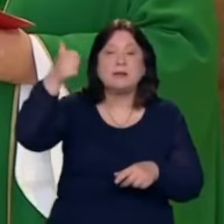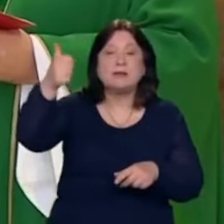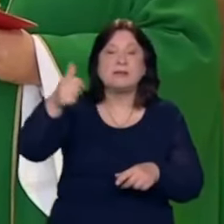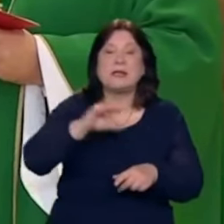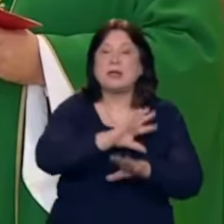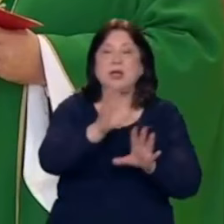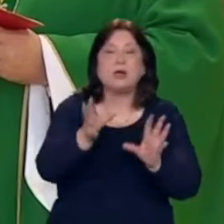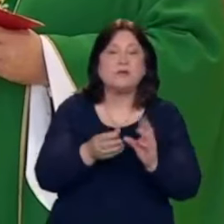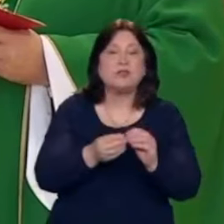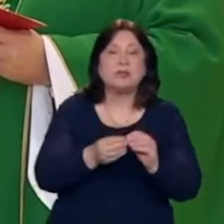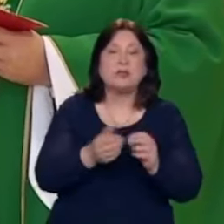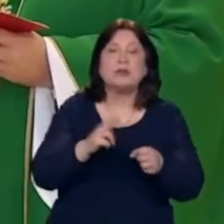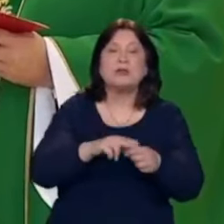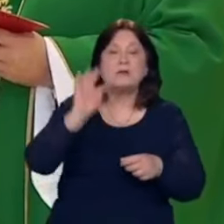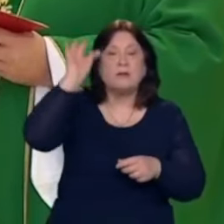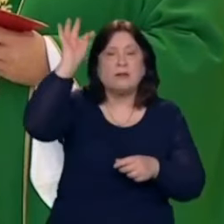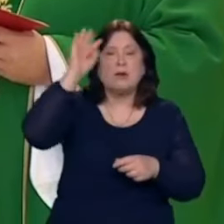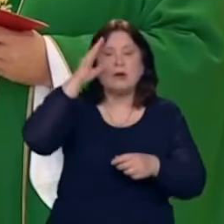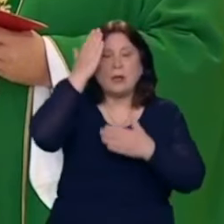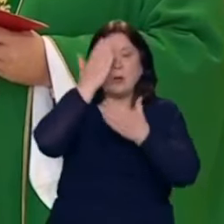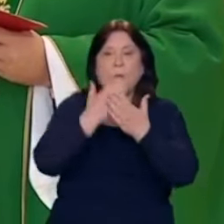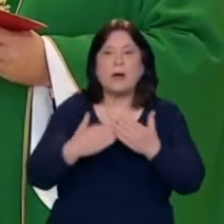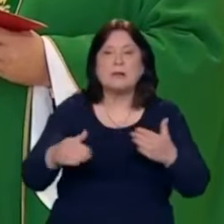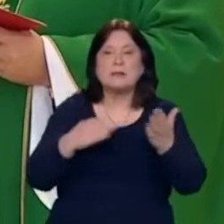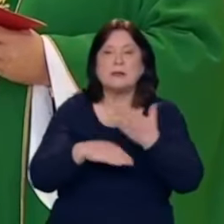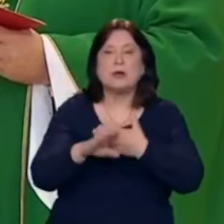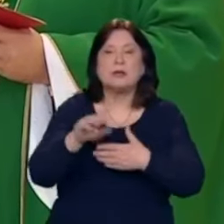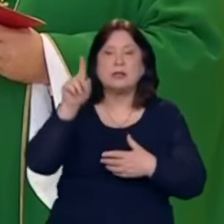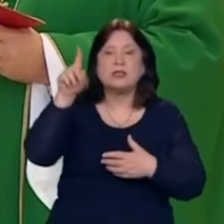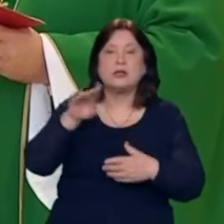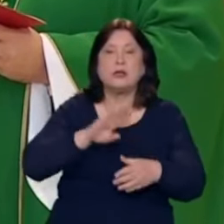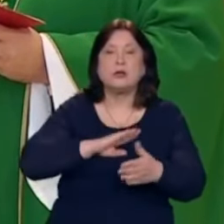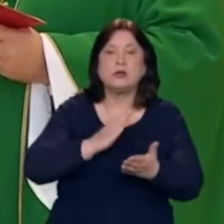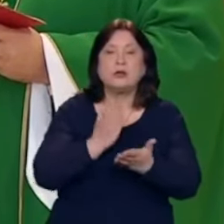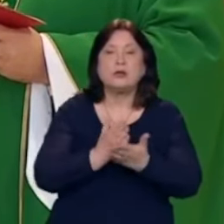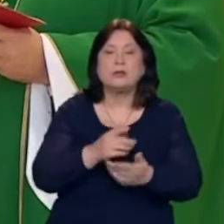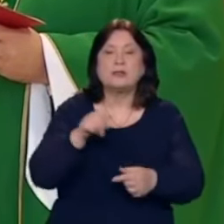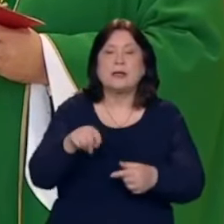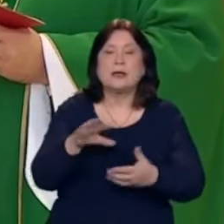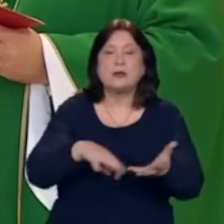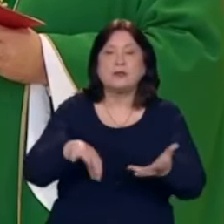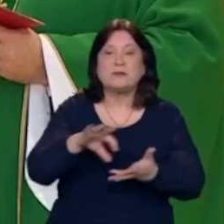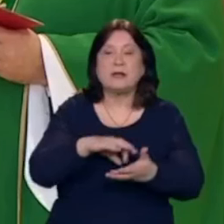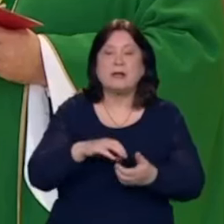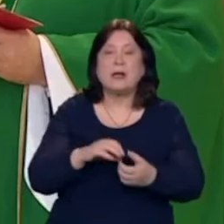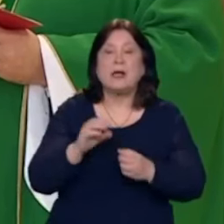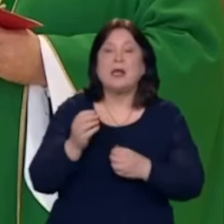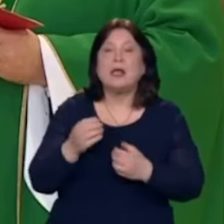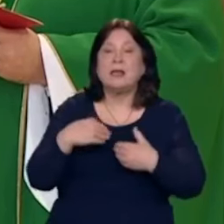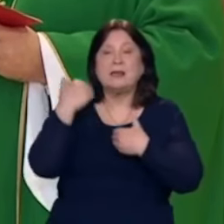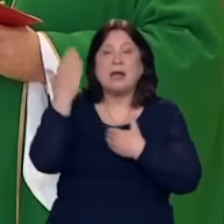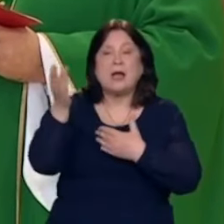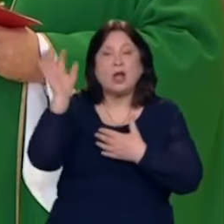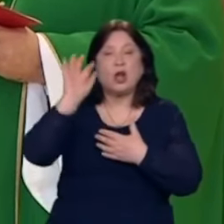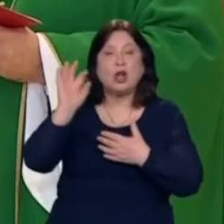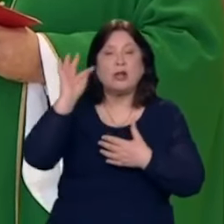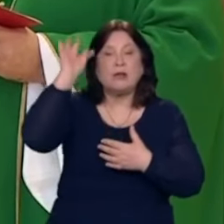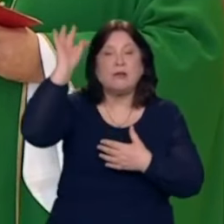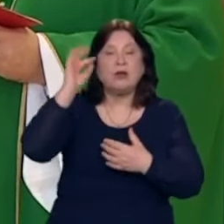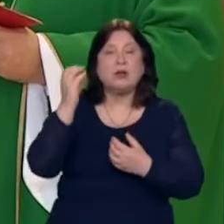o wszystkich którzy w twojej łasce odeszli z tego świata dopuść ich do oglądania twojej światłości